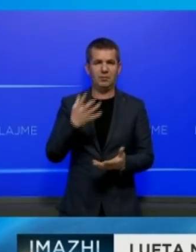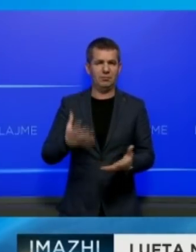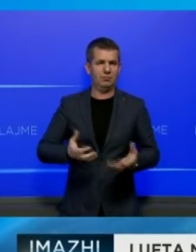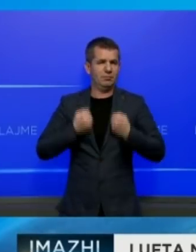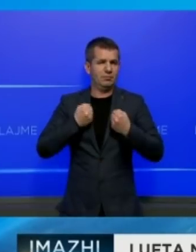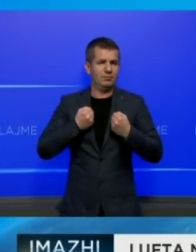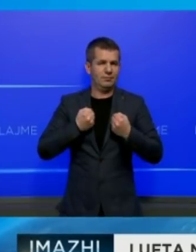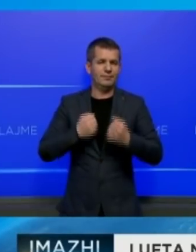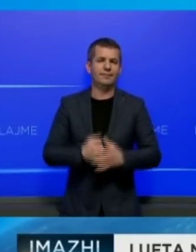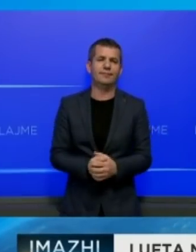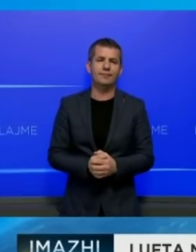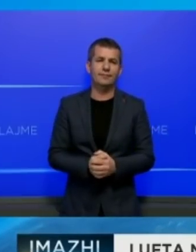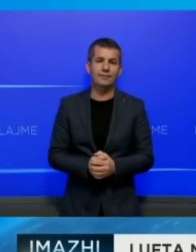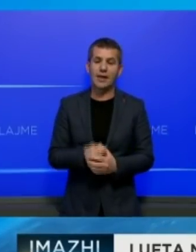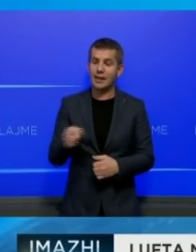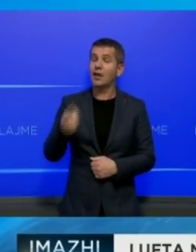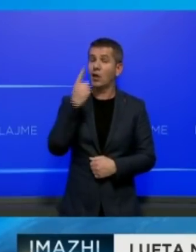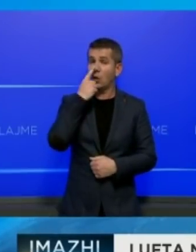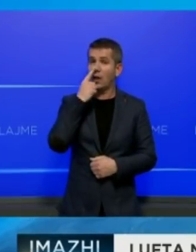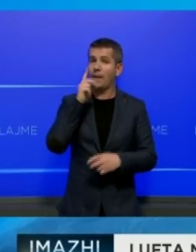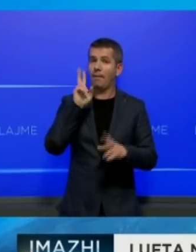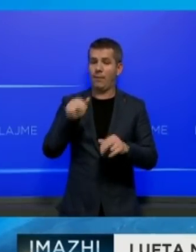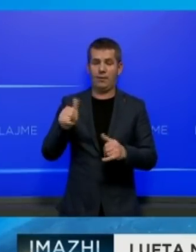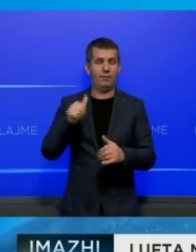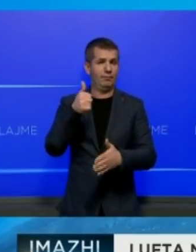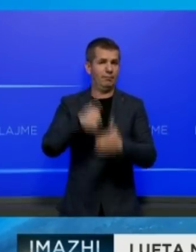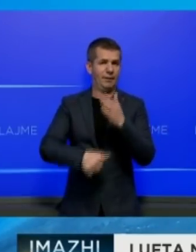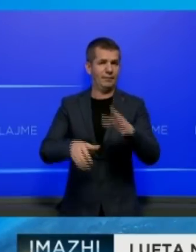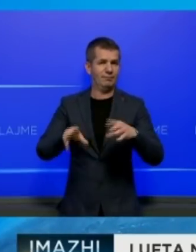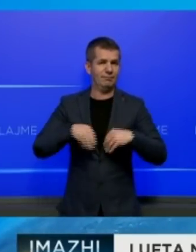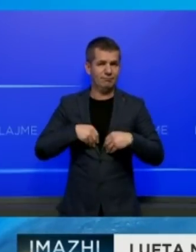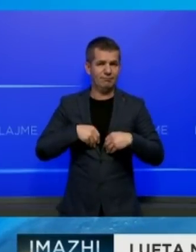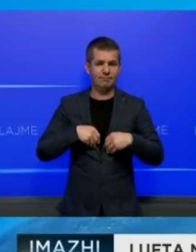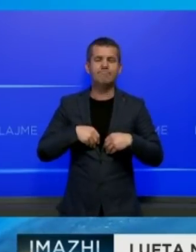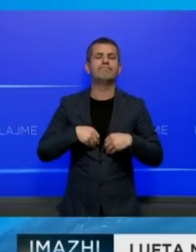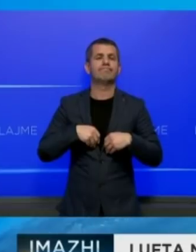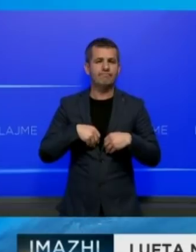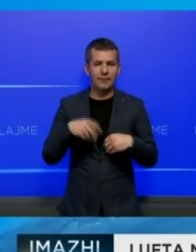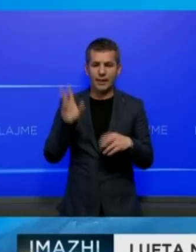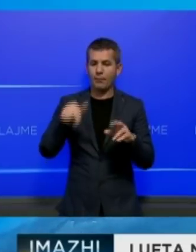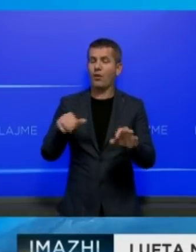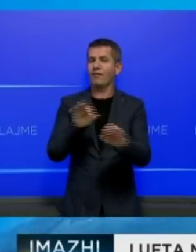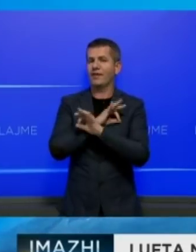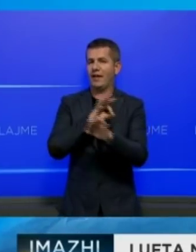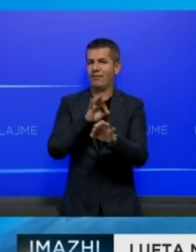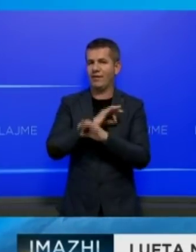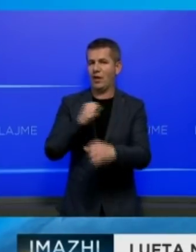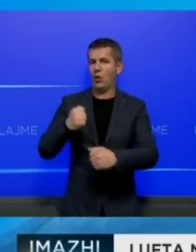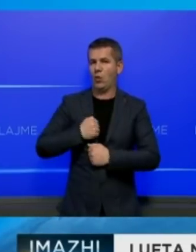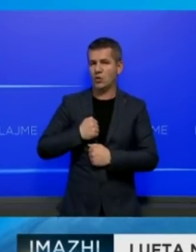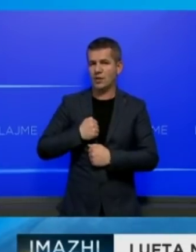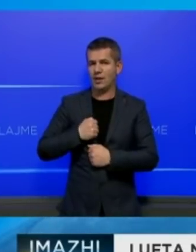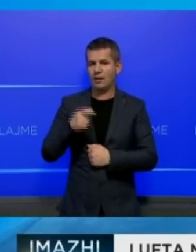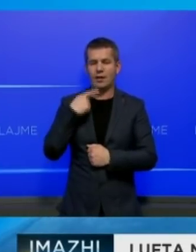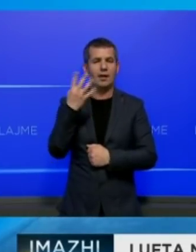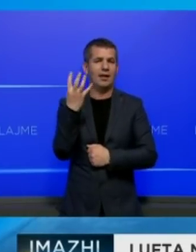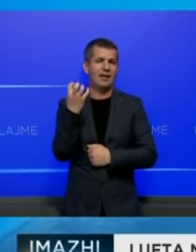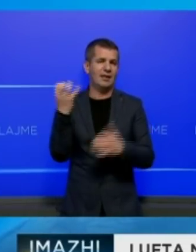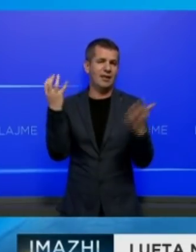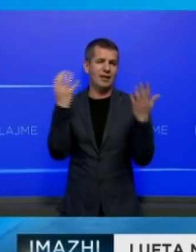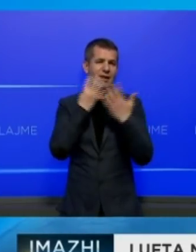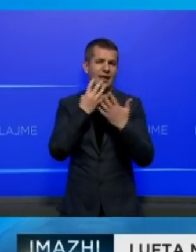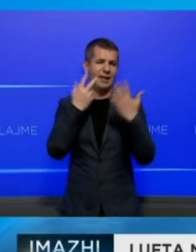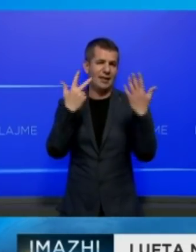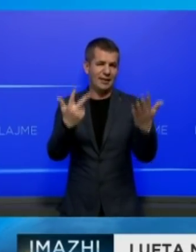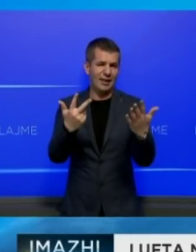monstruoze. E Rusia ka pranuar për herë të parë për viktimat ushtarake gjatë sulmit të saj në Ukrainë, me